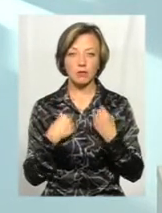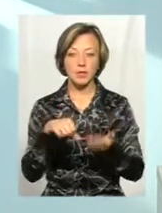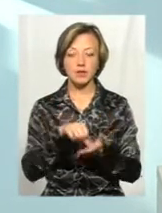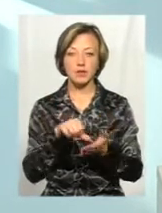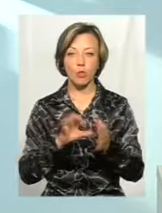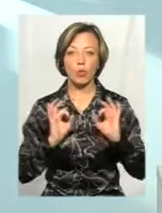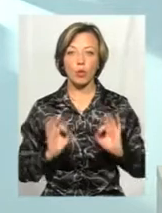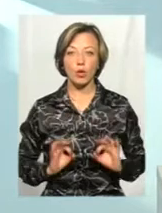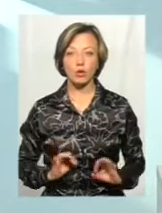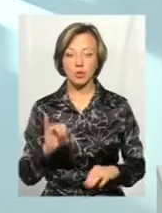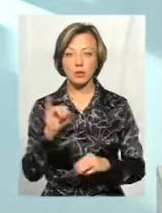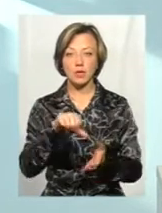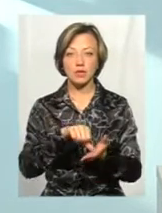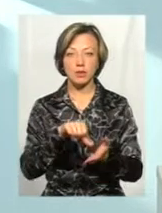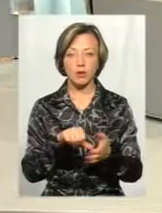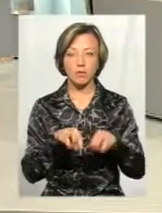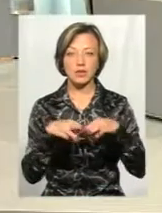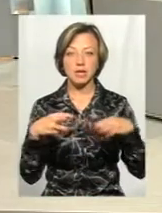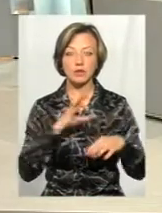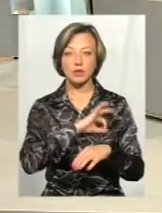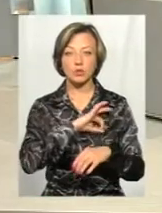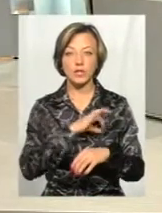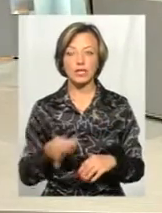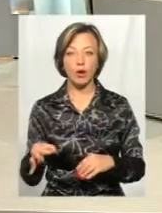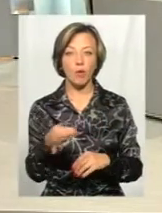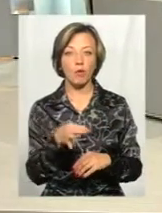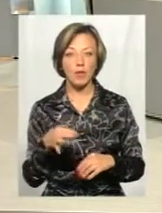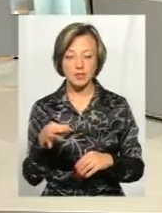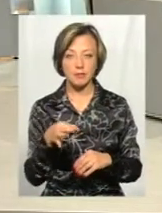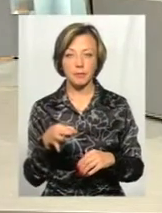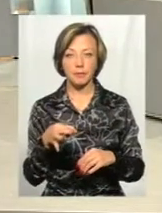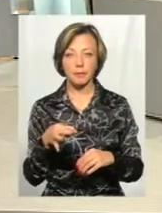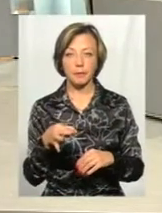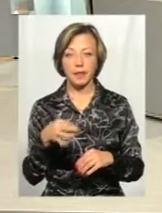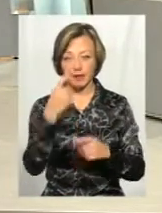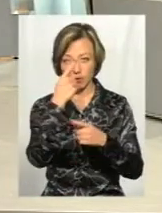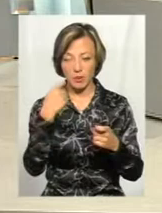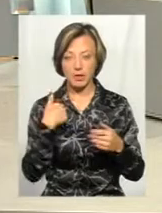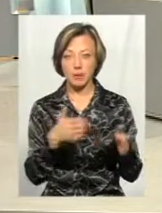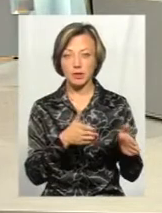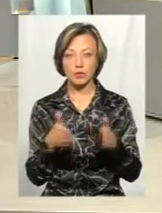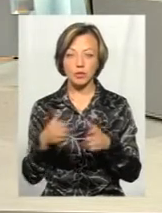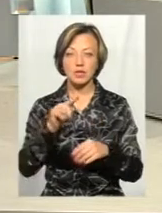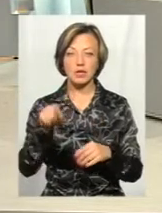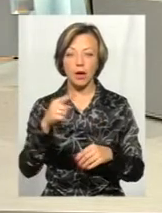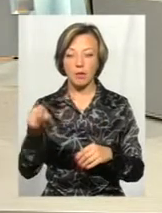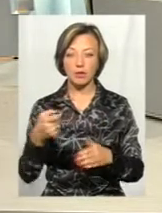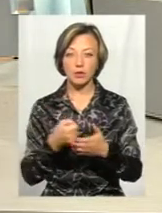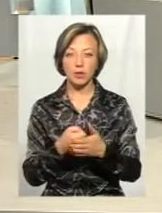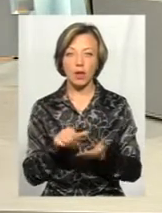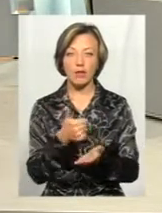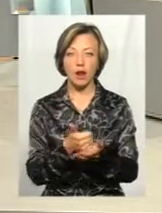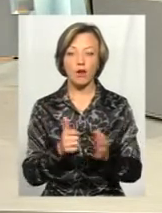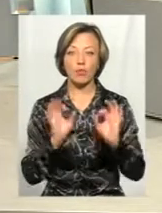представником прокуратури і представником Міністерства юстиції області, інформації, я підготую відповідні запити до